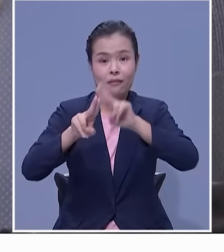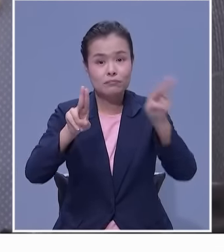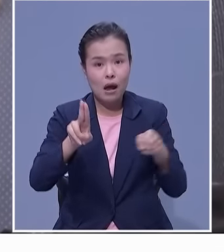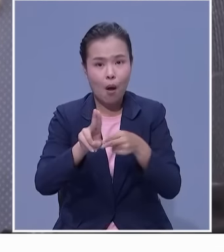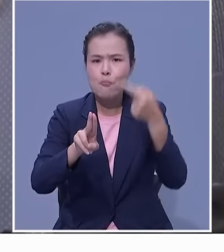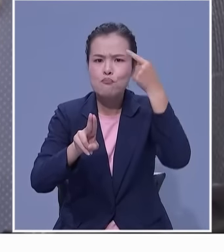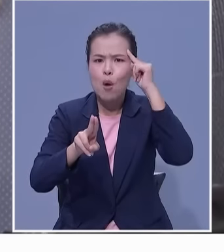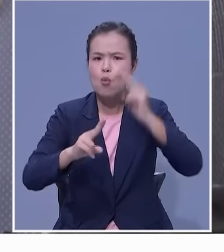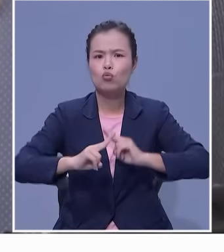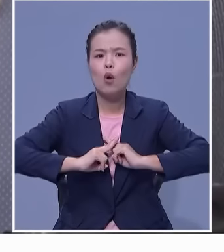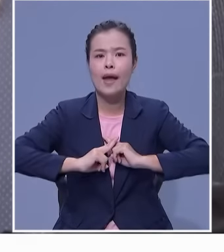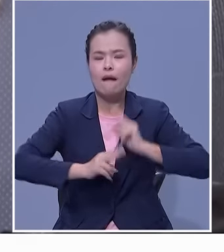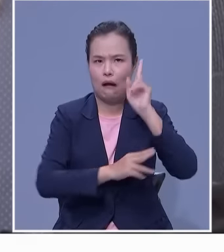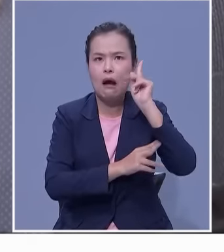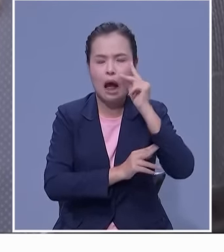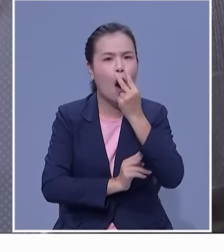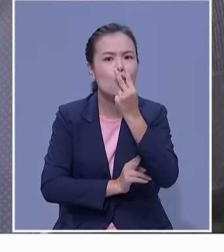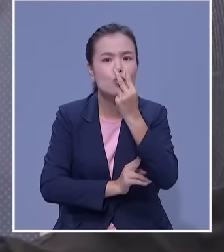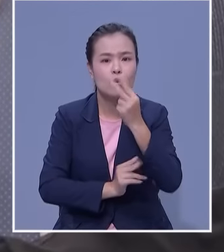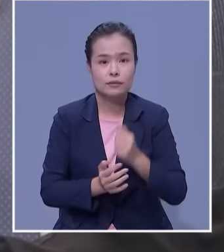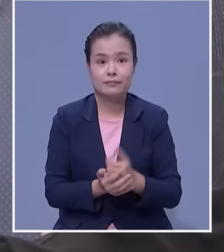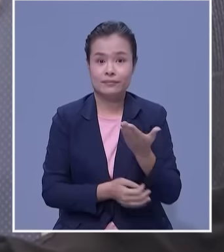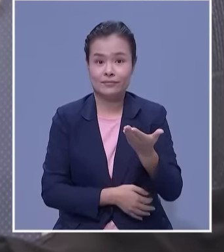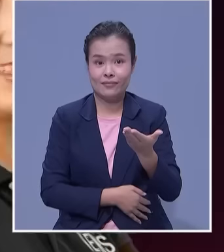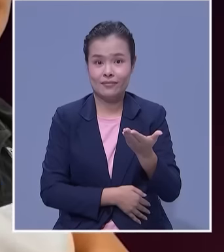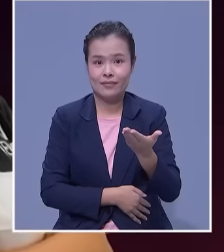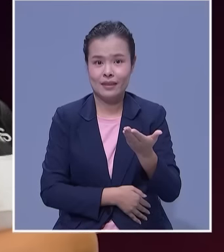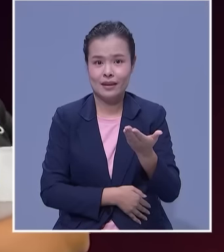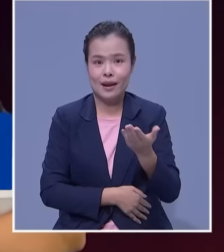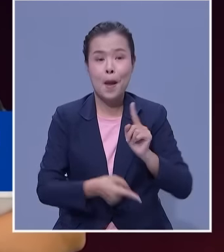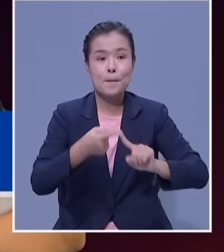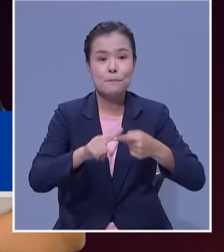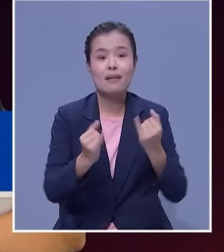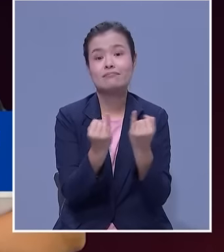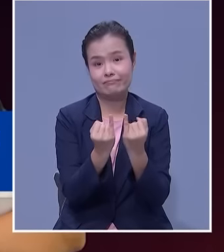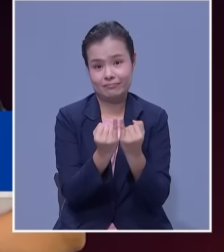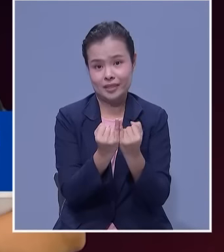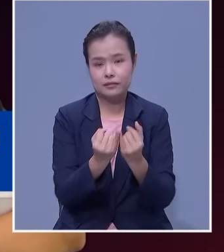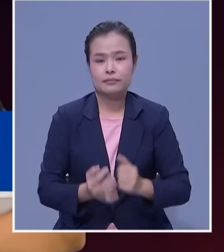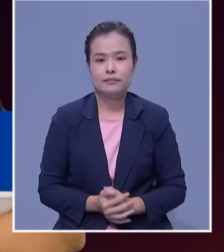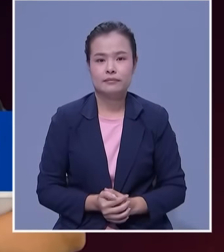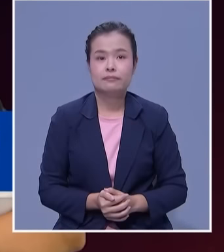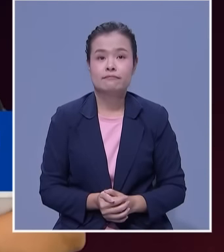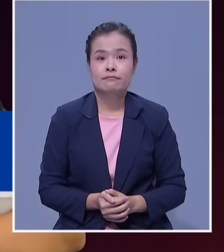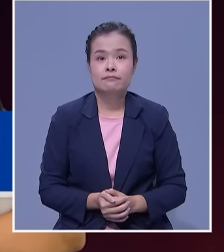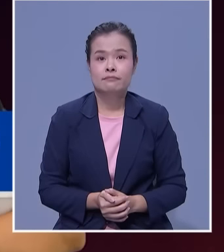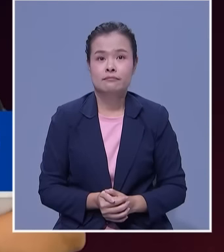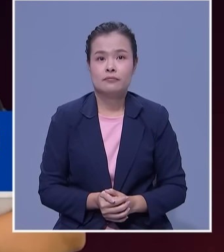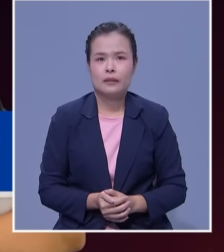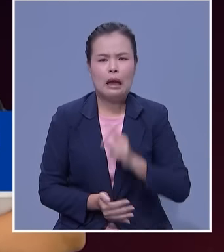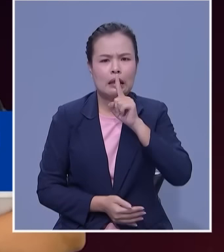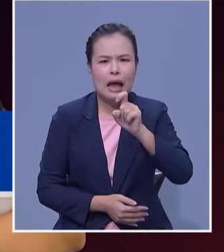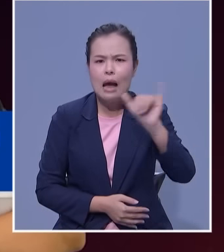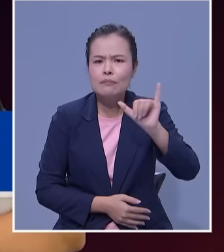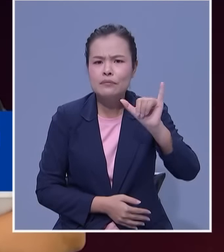หรือไม่ตัวเองทราบจากรายงานข่าวคือก็ทราบกันดีว่าอาจารย์แหม่มกับร้อยเอกธรรมนัสเนี่ยเป็นเพื่อนสนิทกันนะคะแต่อาจารย์แหม่มบอกว่ายังไม่ได้สอบถาม